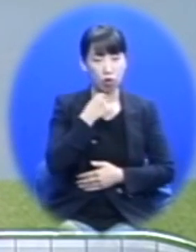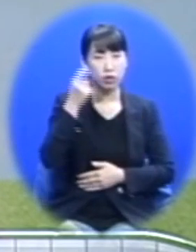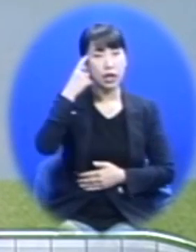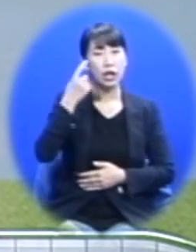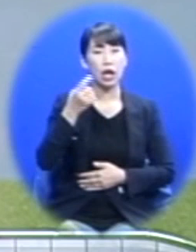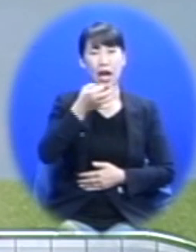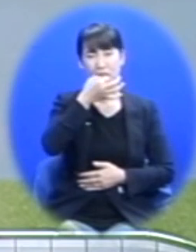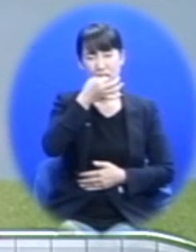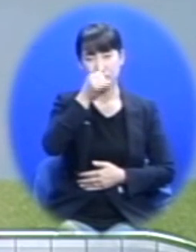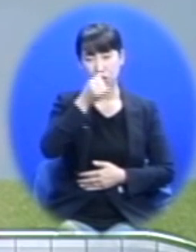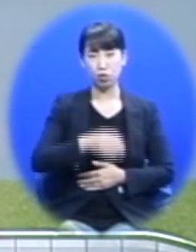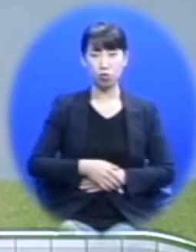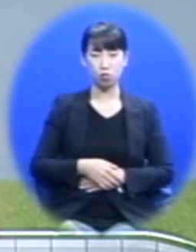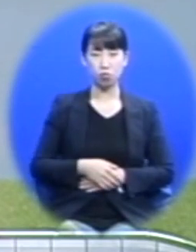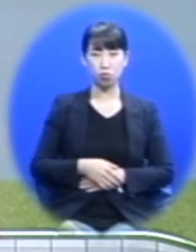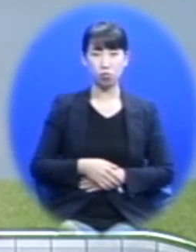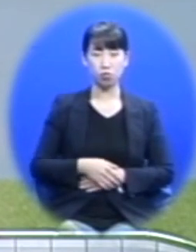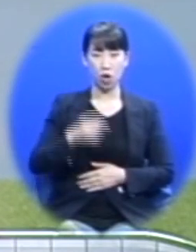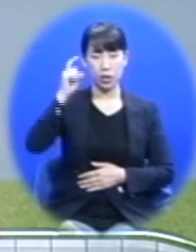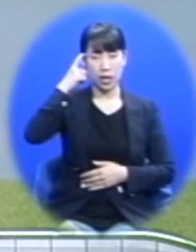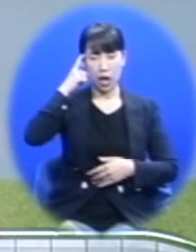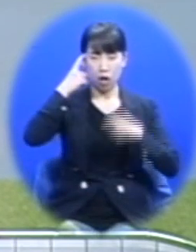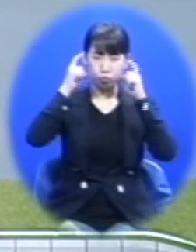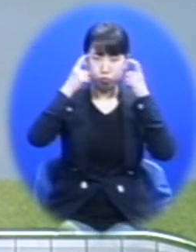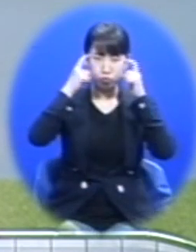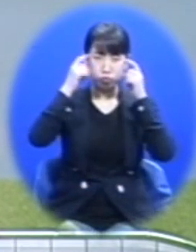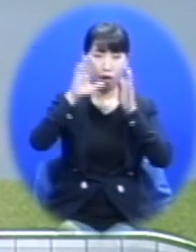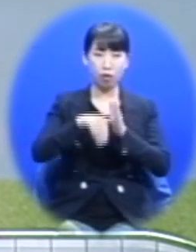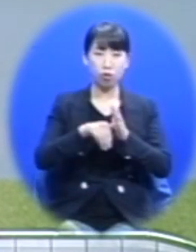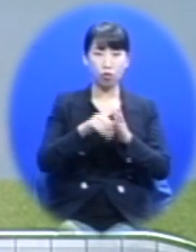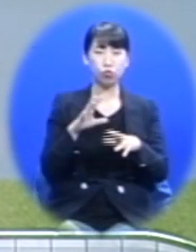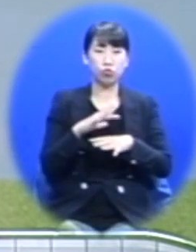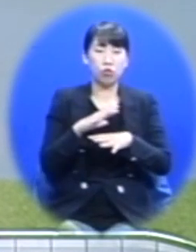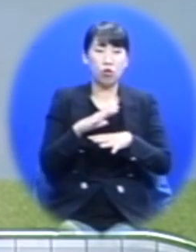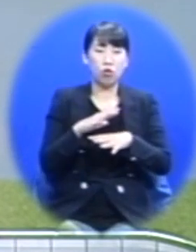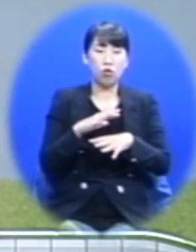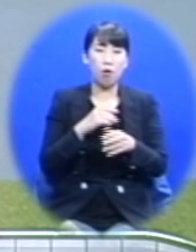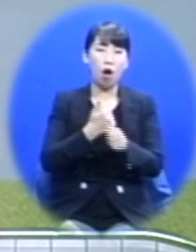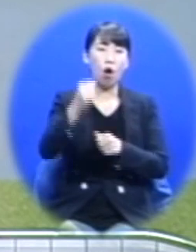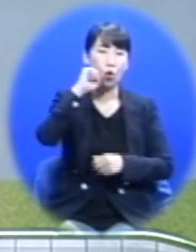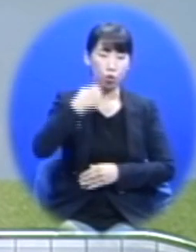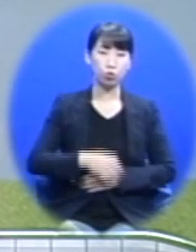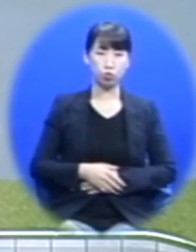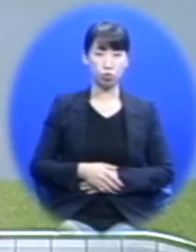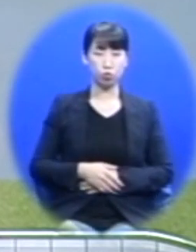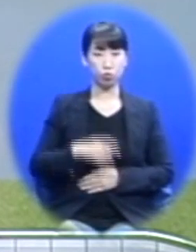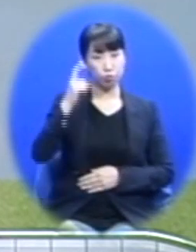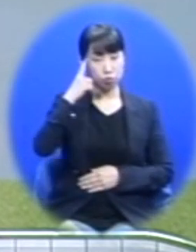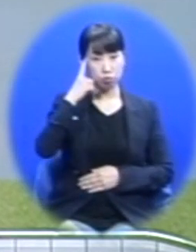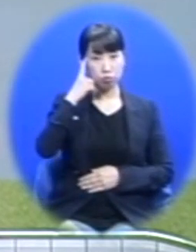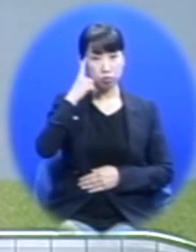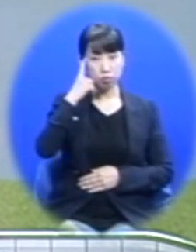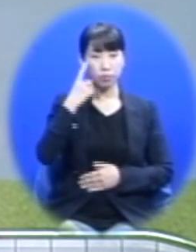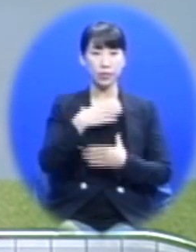그때는 계속 두려웠다는 그 두려움을 떨칠 수가 없었대요. 왜? 안전한 것을 믿고